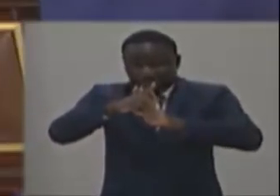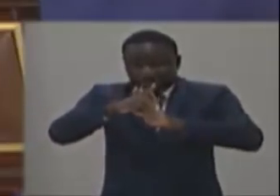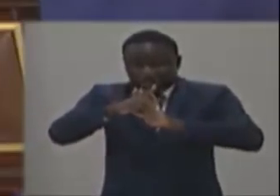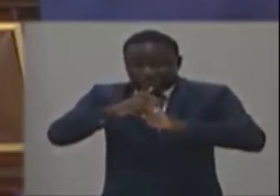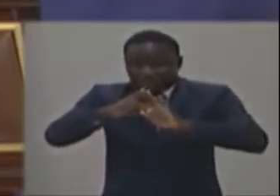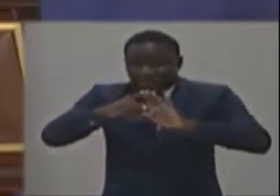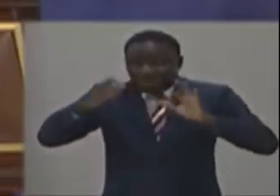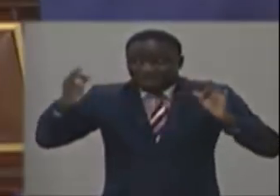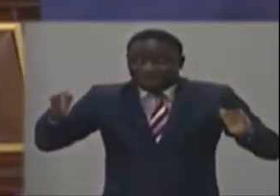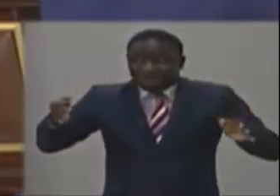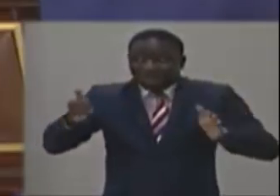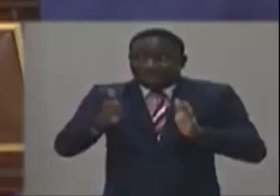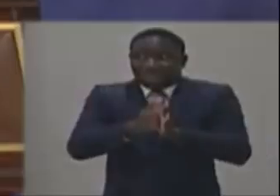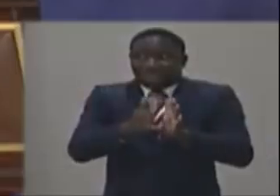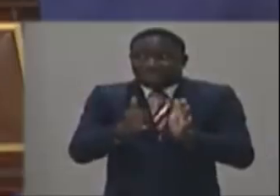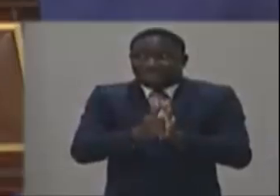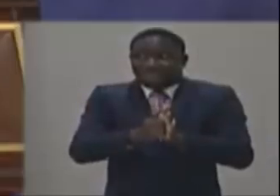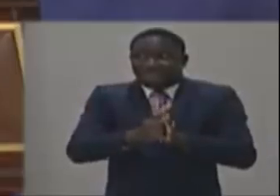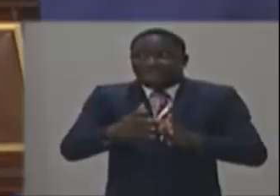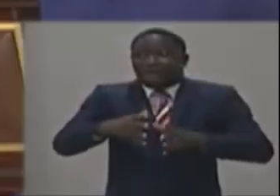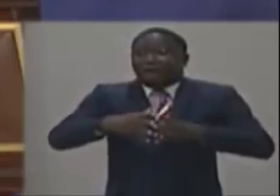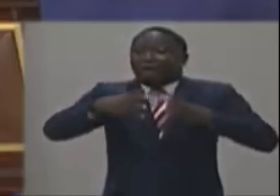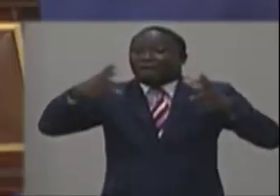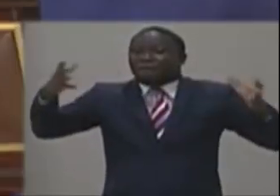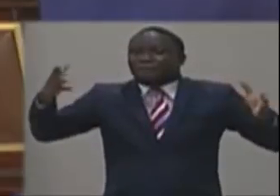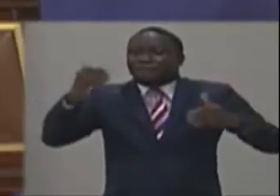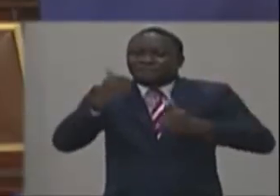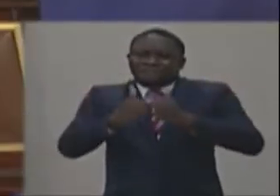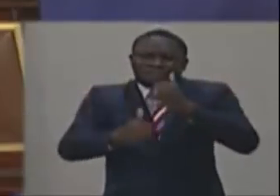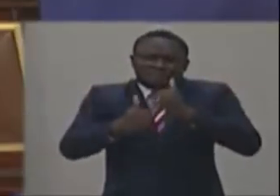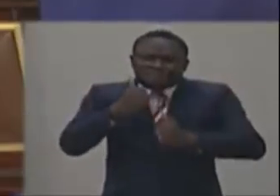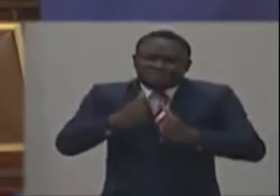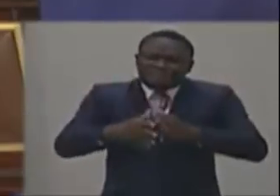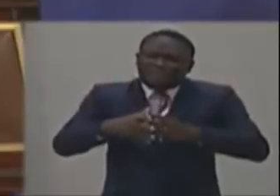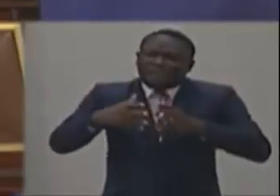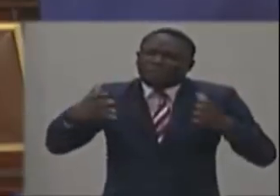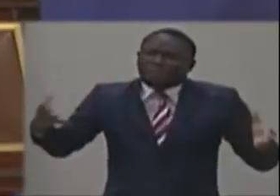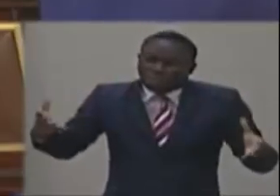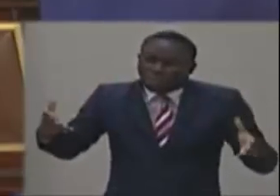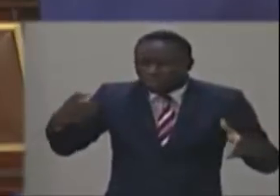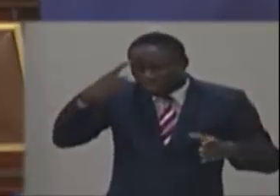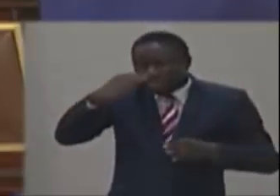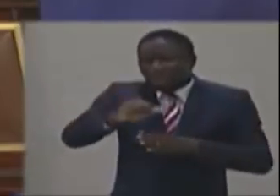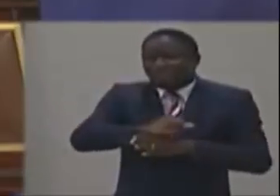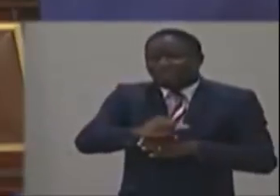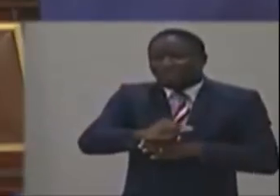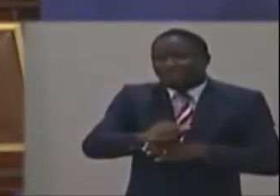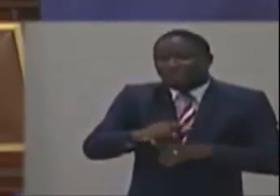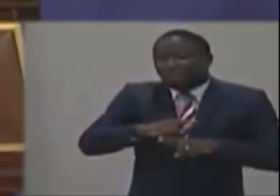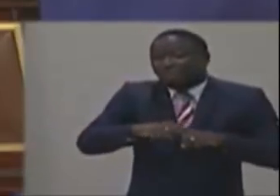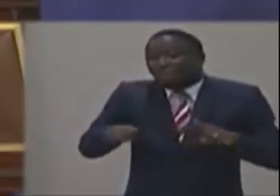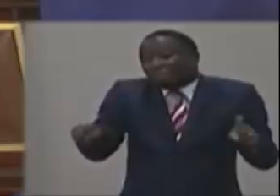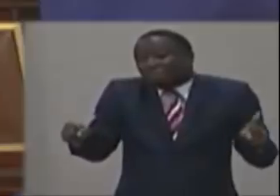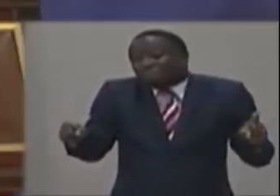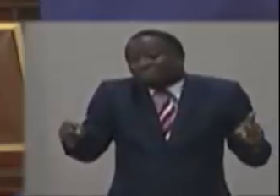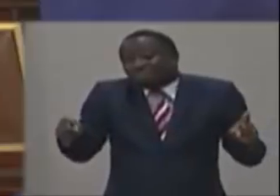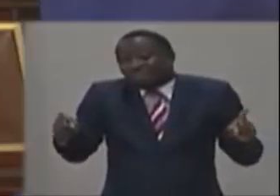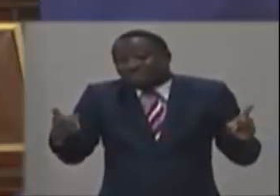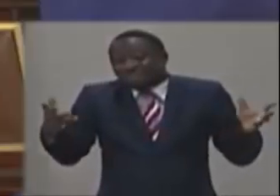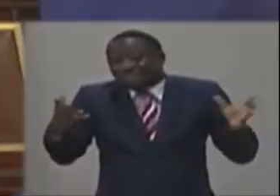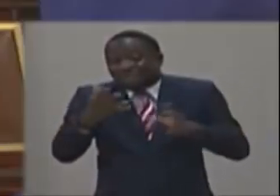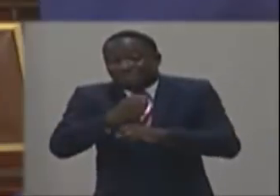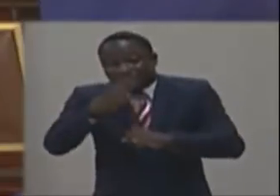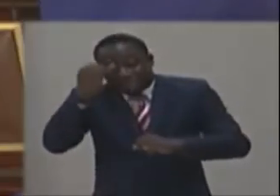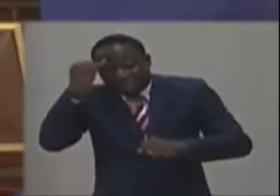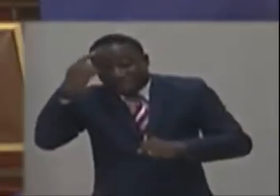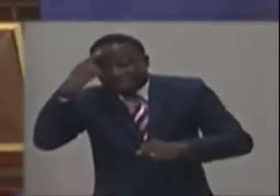Mais ça y en pile dans yo difficile en pile pour appliquer. Mais nous sommes obligés de prendre dans